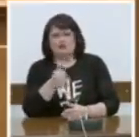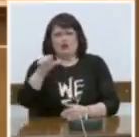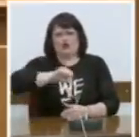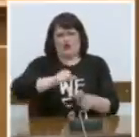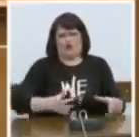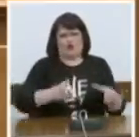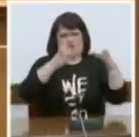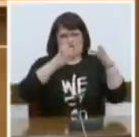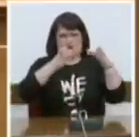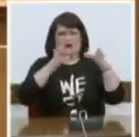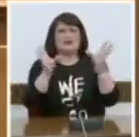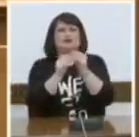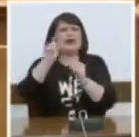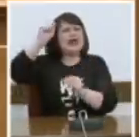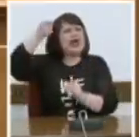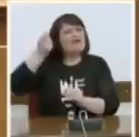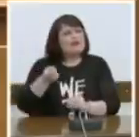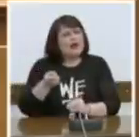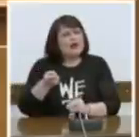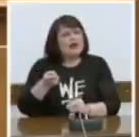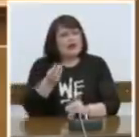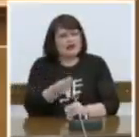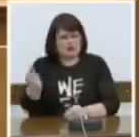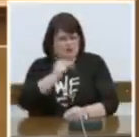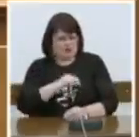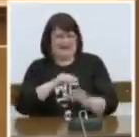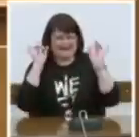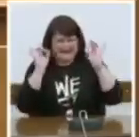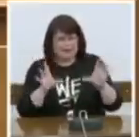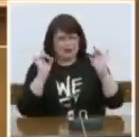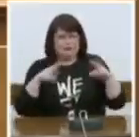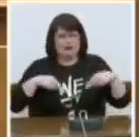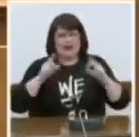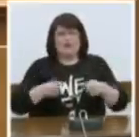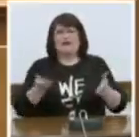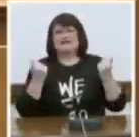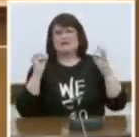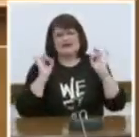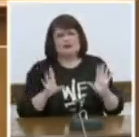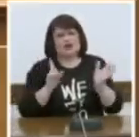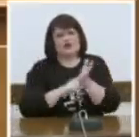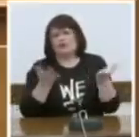εμπορίας ρεύματος υπάρχει ακόμα φορολόγηση των υπερκερδών. Δεν έχει βγει καν η υπουργική απόφαση. Νομοθετημένο είναι,